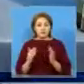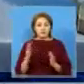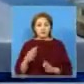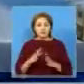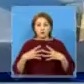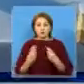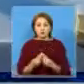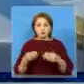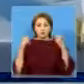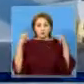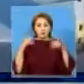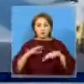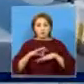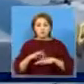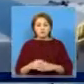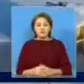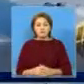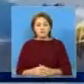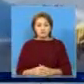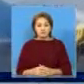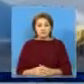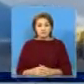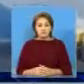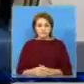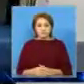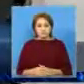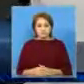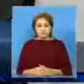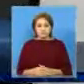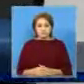қоныс тойын тойлайды. Гүлия Айтуғанова, Жансая Әбдікәрімова, Аманжол Айтмағамбетов, Ақтөбе телеарнасы.